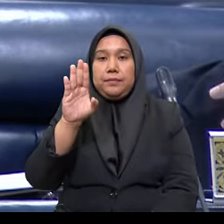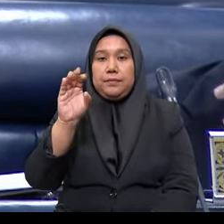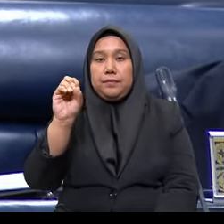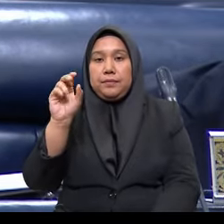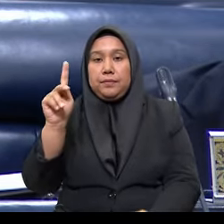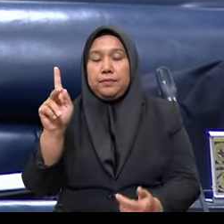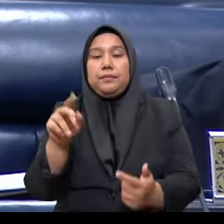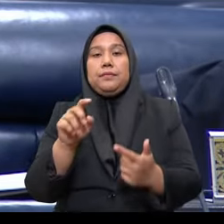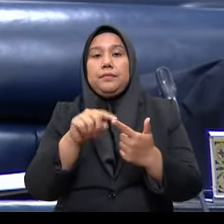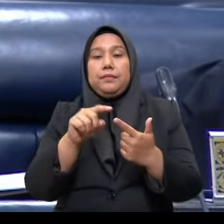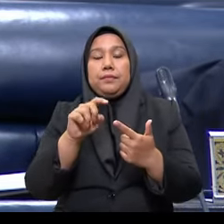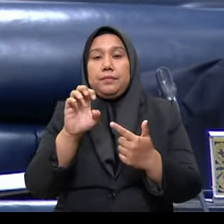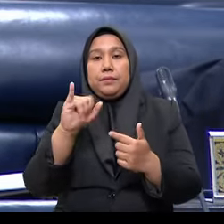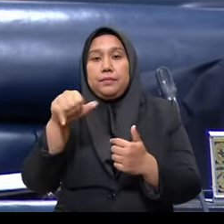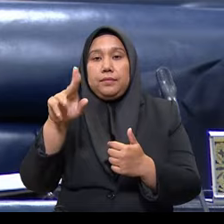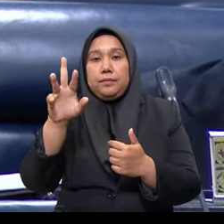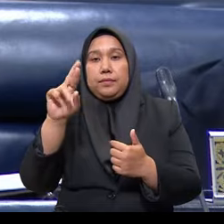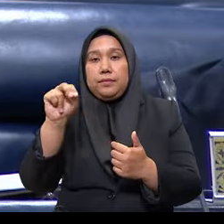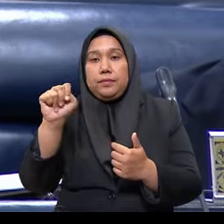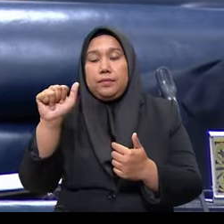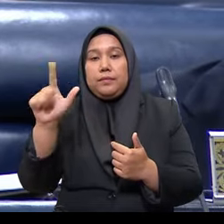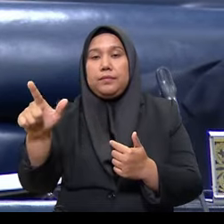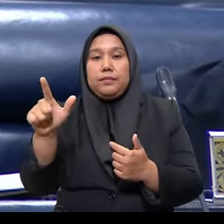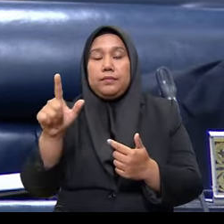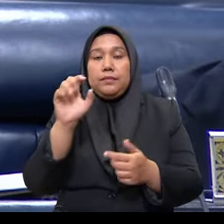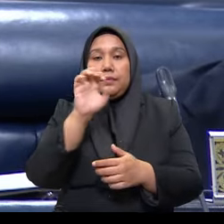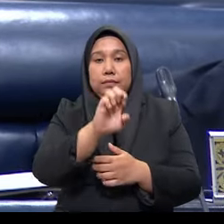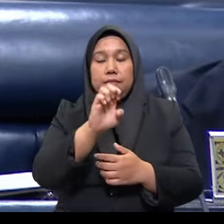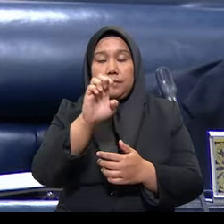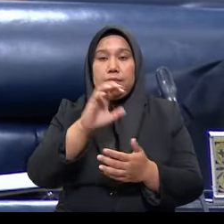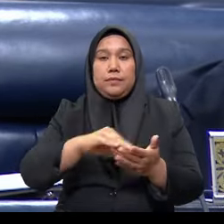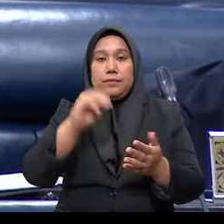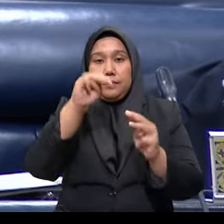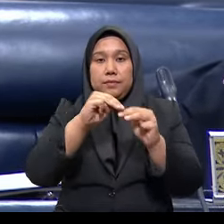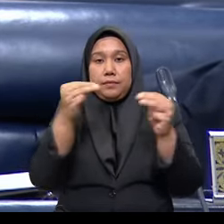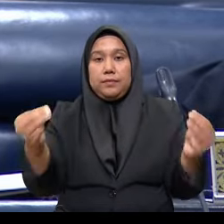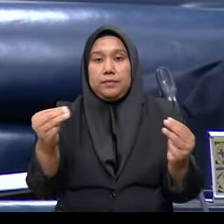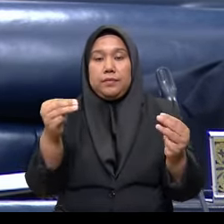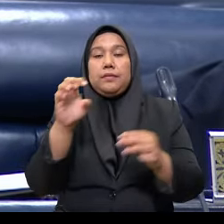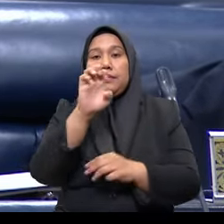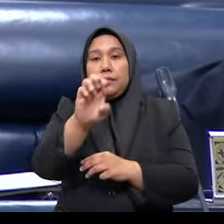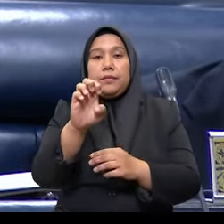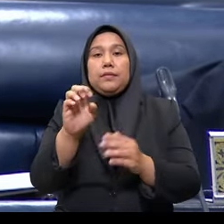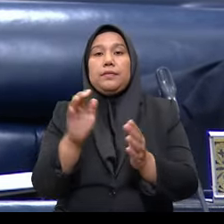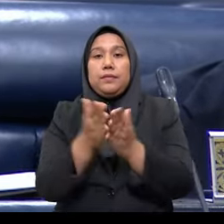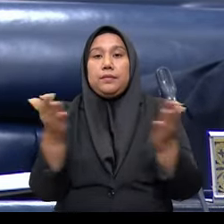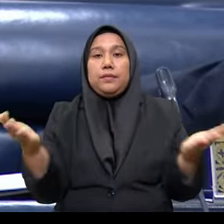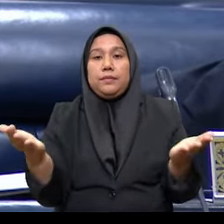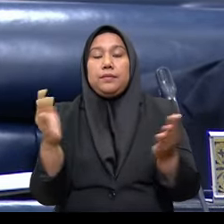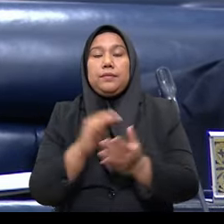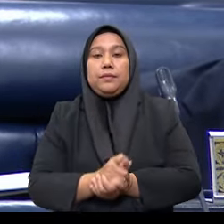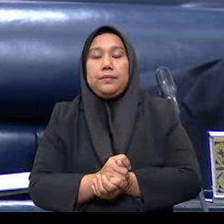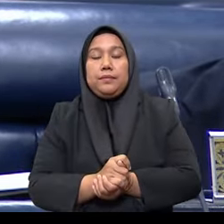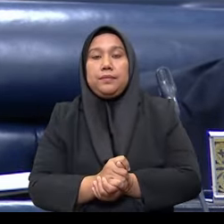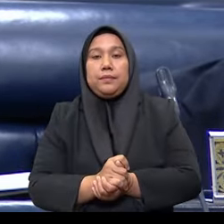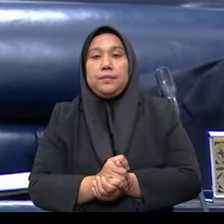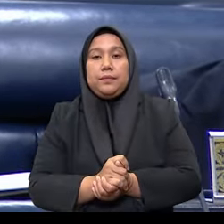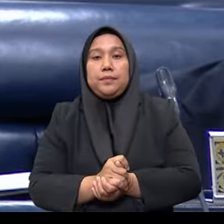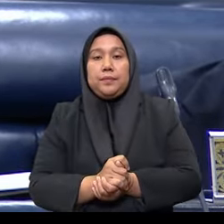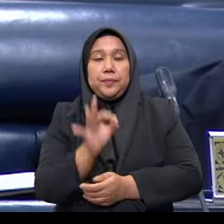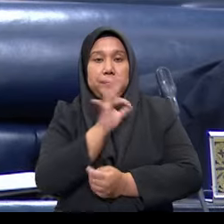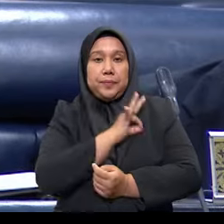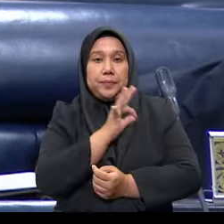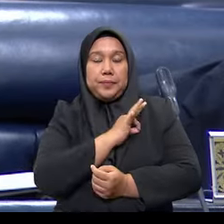e-journal, e-artikel, e-pembelajaran, e-majalah dan e-surat khabar. Antara inisiatif